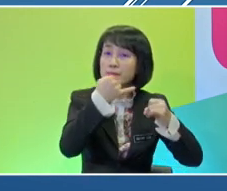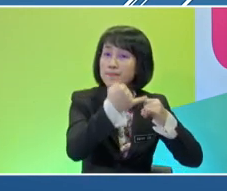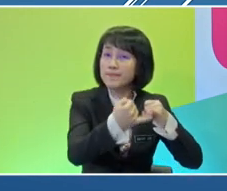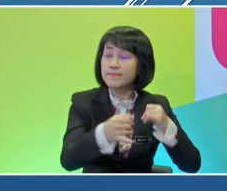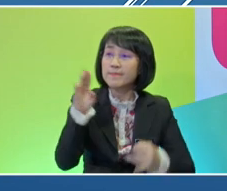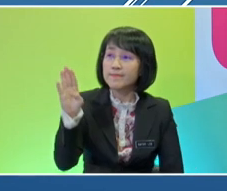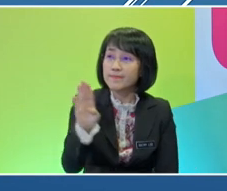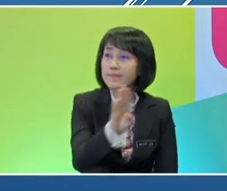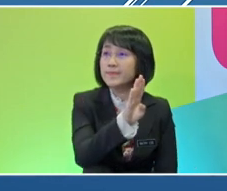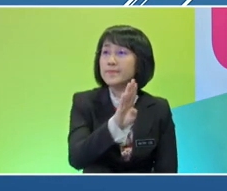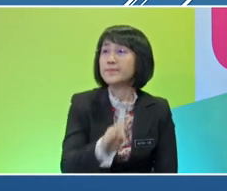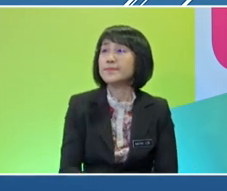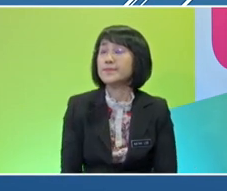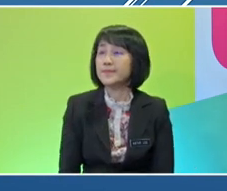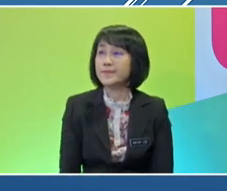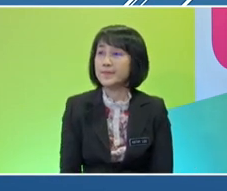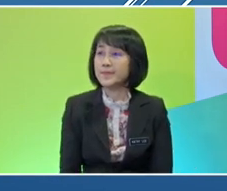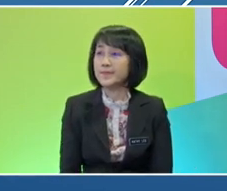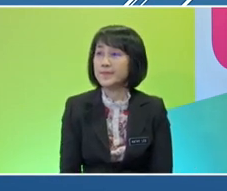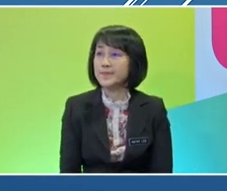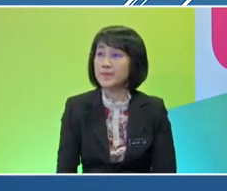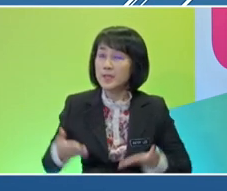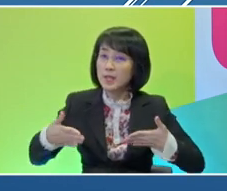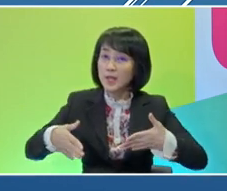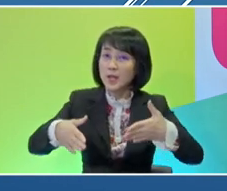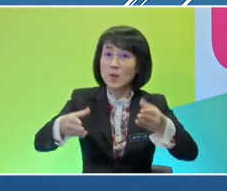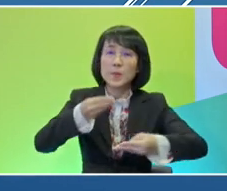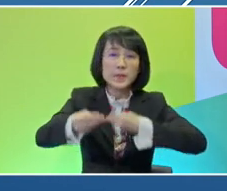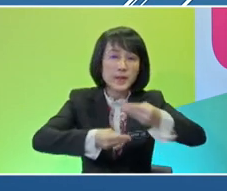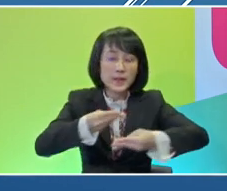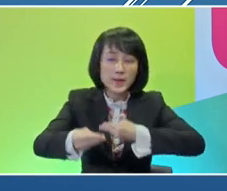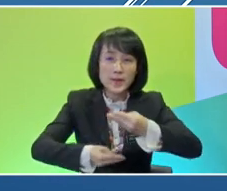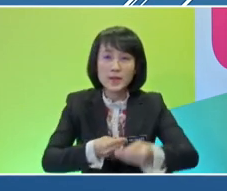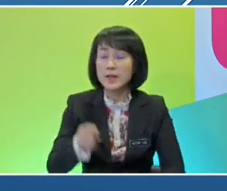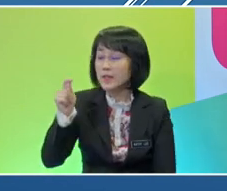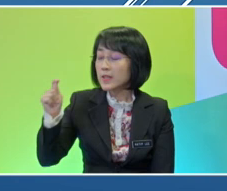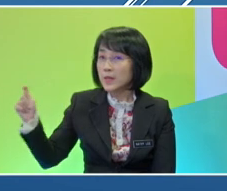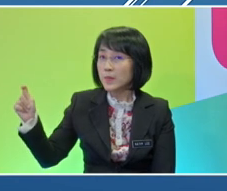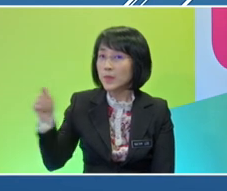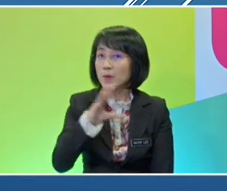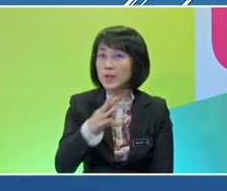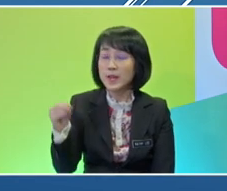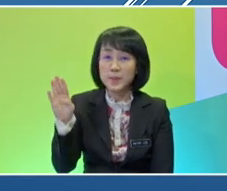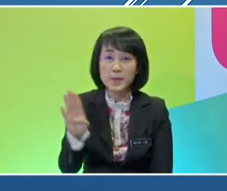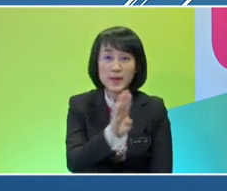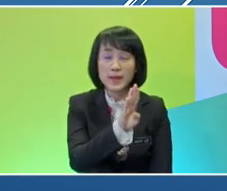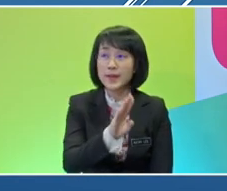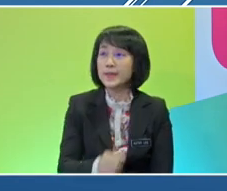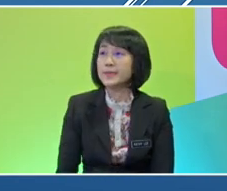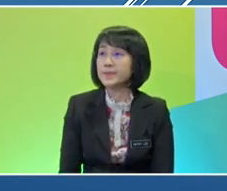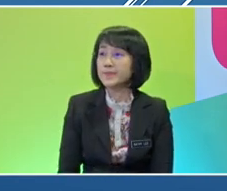barat Tu memang merupakan Lan perdagangan antar timur dan barat jadi